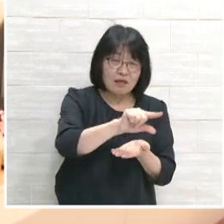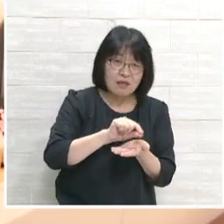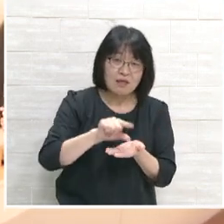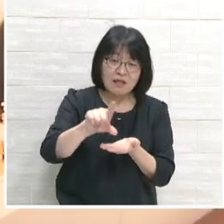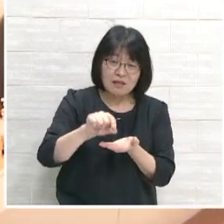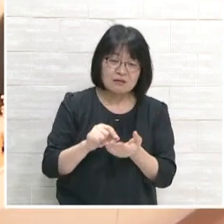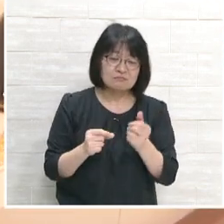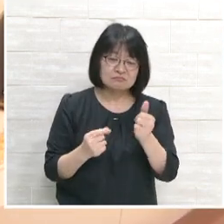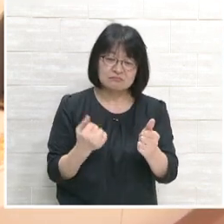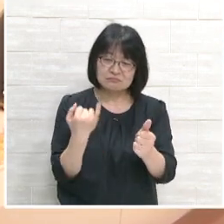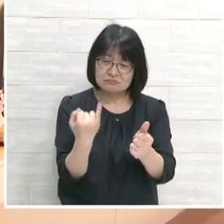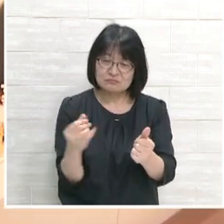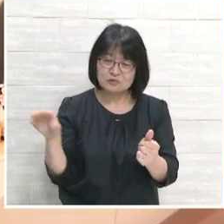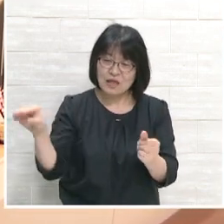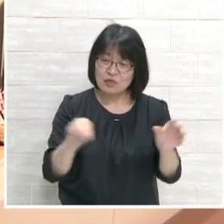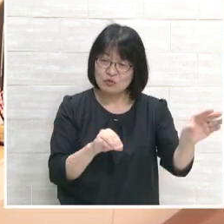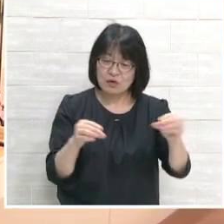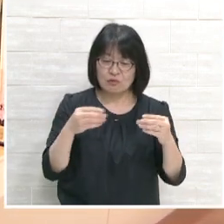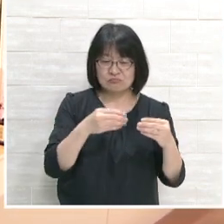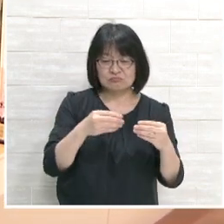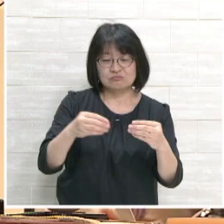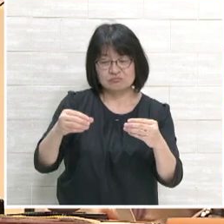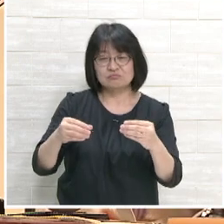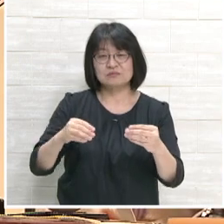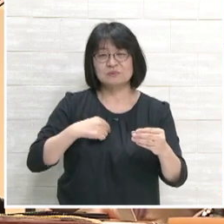のオリジナルセットを組んでいただけるようになっております。